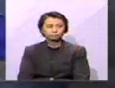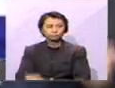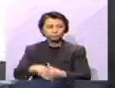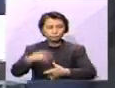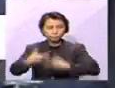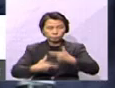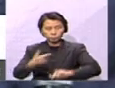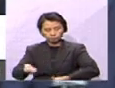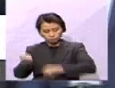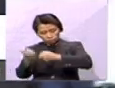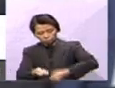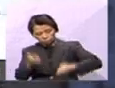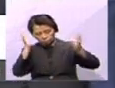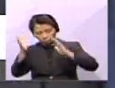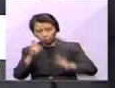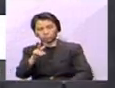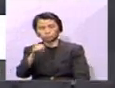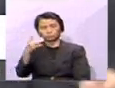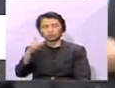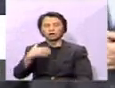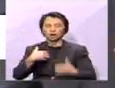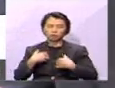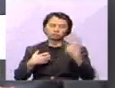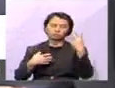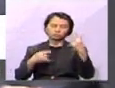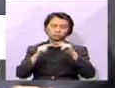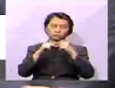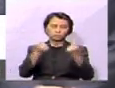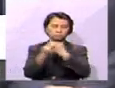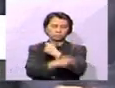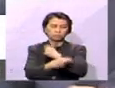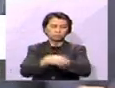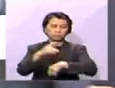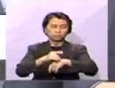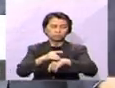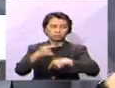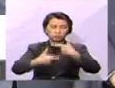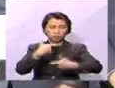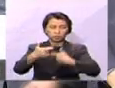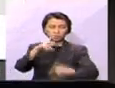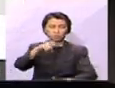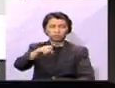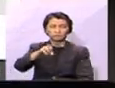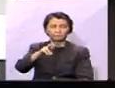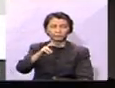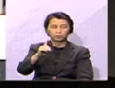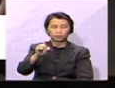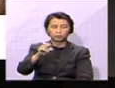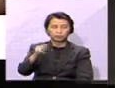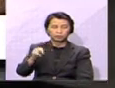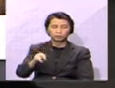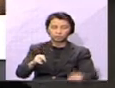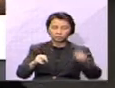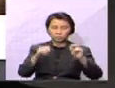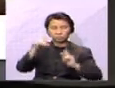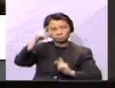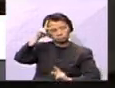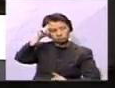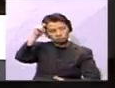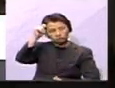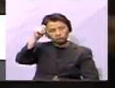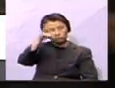hoki Malaysia 2018 hanya ada dua pasukan Negeri bermain di liga perdana iaitu Terengganu manakala Kedah dalam divisen